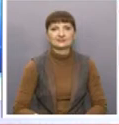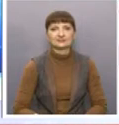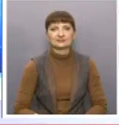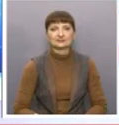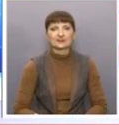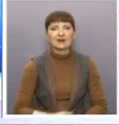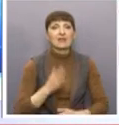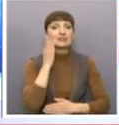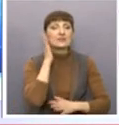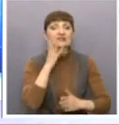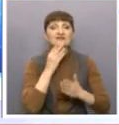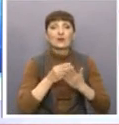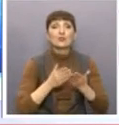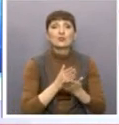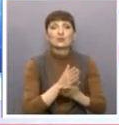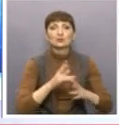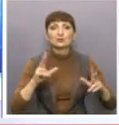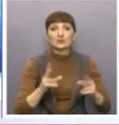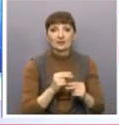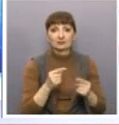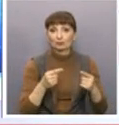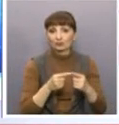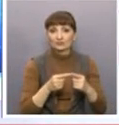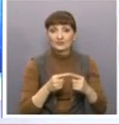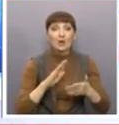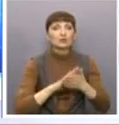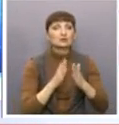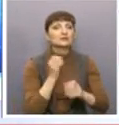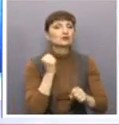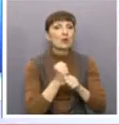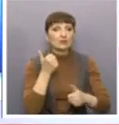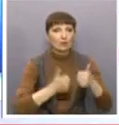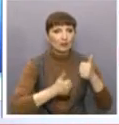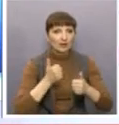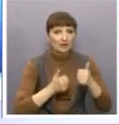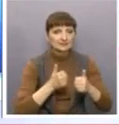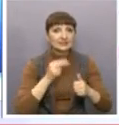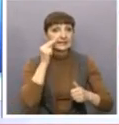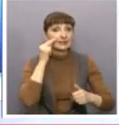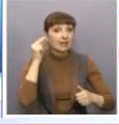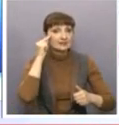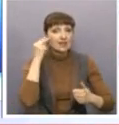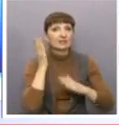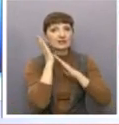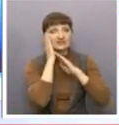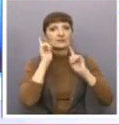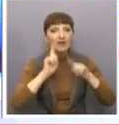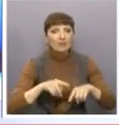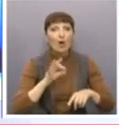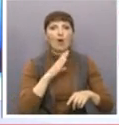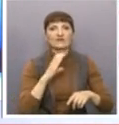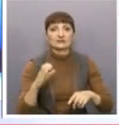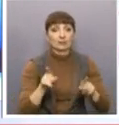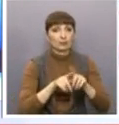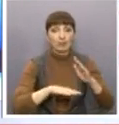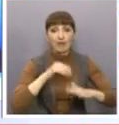не проспать свой путь к успеху в буквальном смысле условия жесткой конкуренции все чаще мотивирует китайцев ночевать прямо в офисах подобная практика